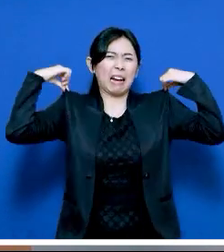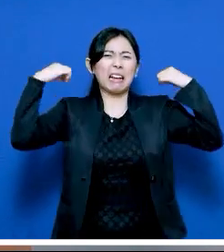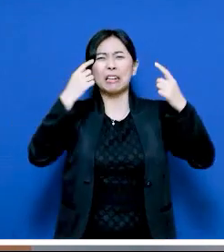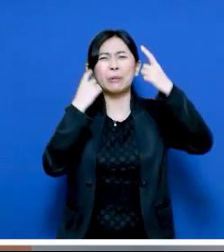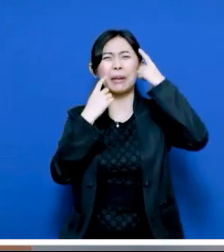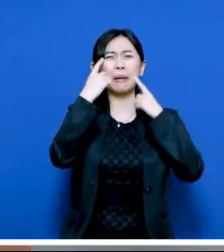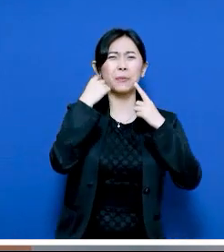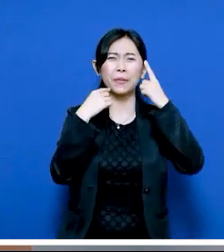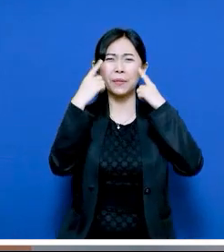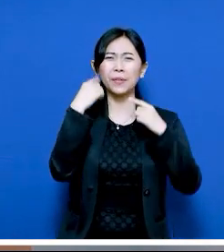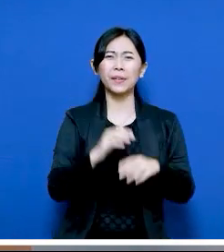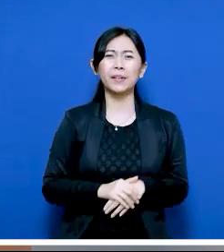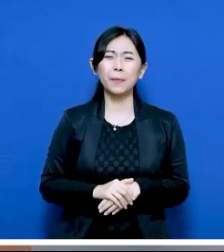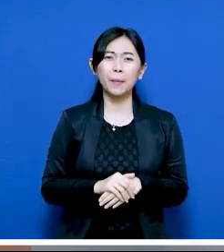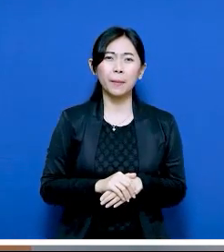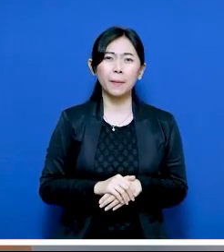kabung.